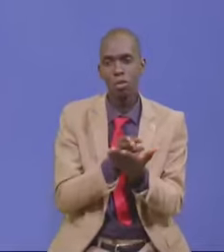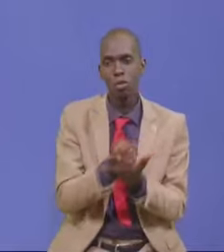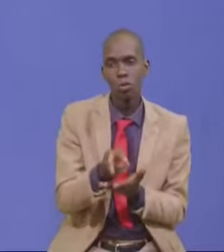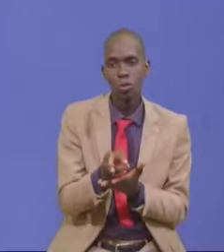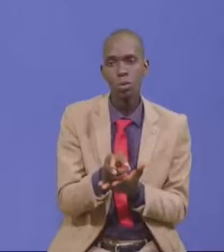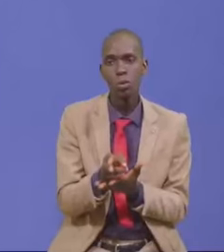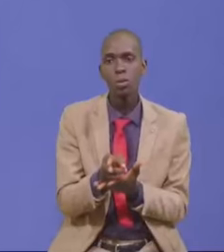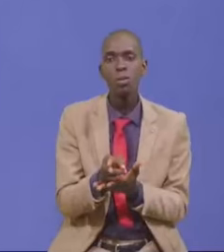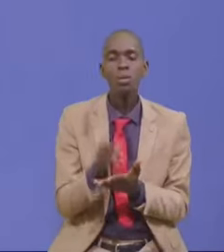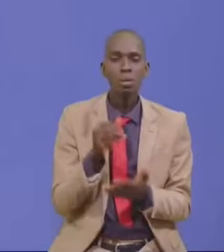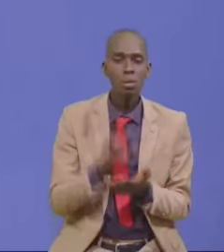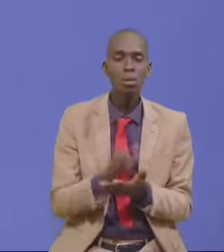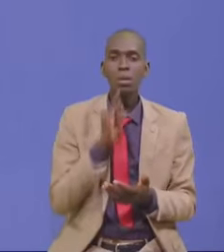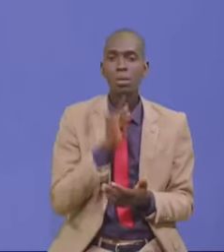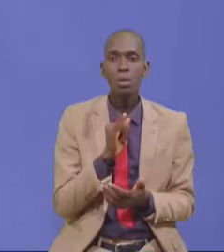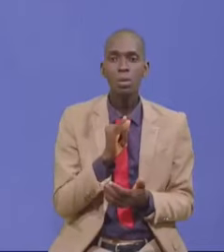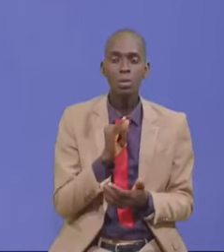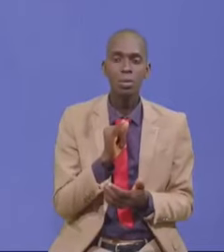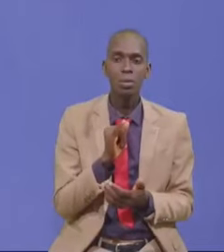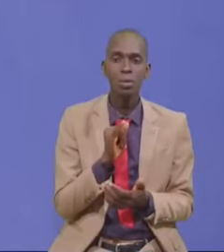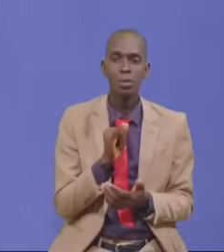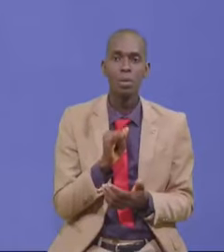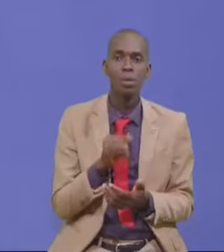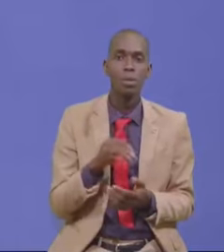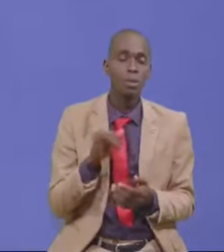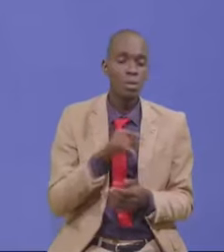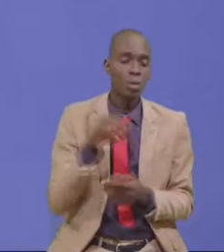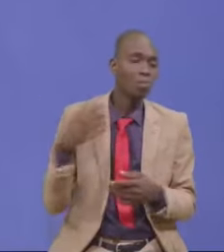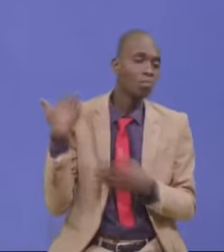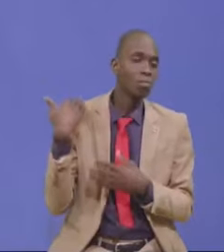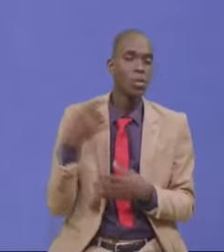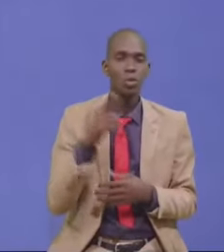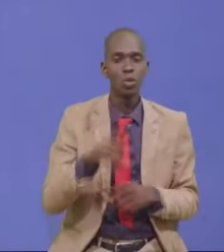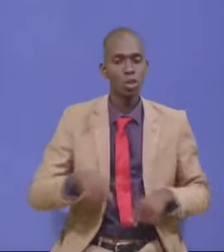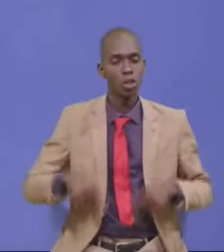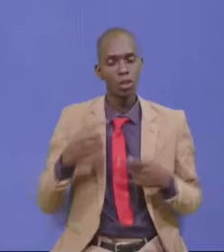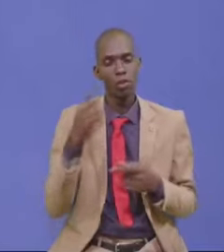Il sait pourquoi tu as besoin de la vérité. Il sait que tu es venu pour cette vérité.